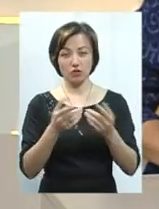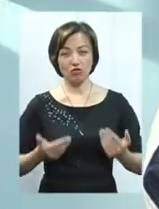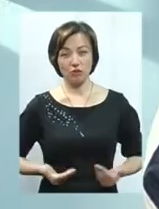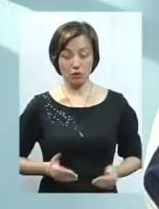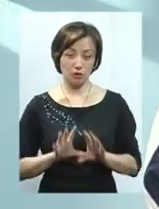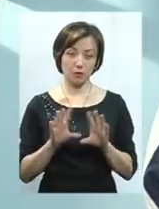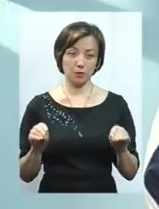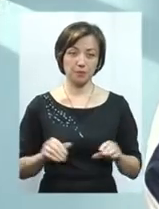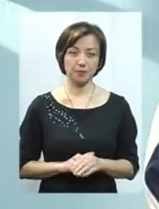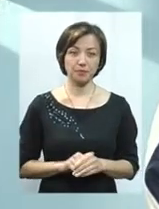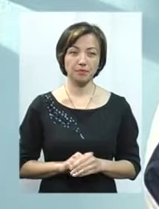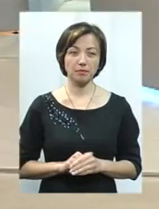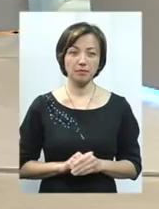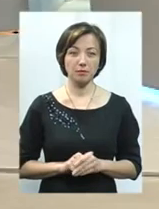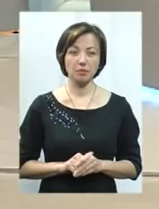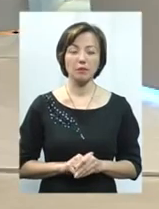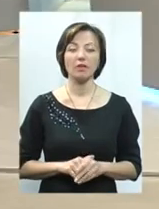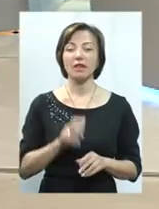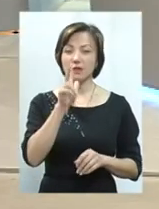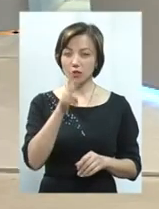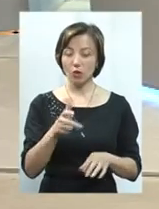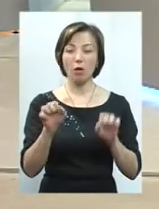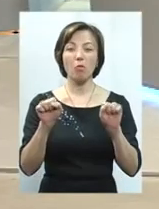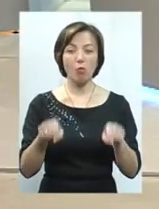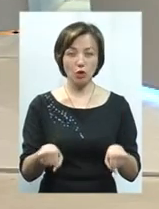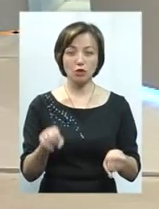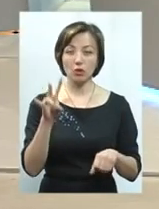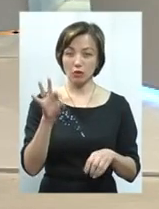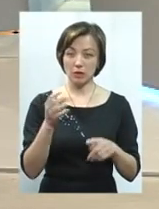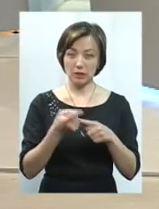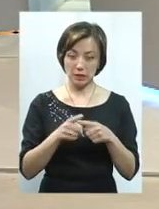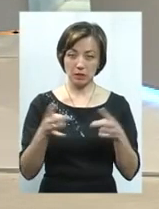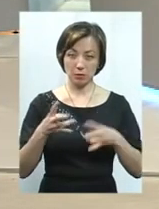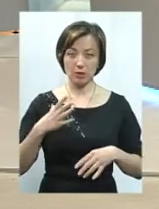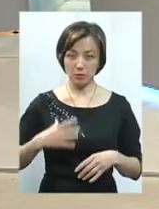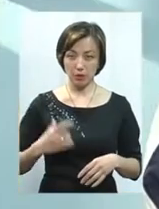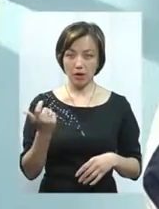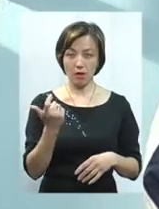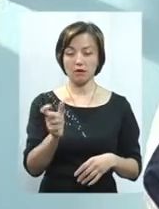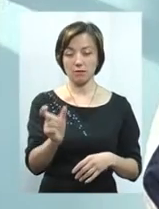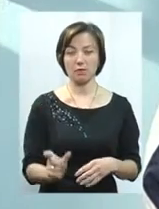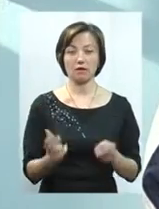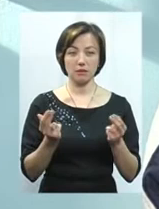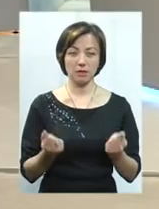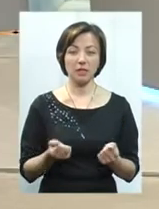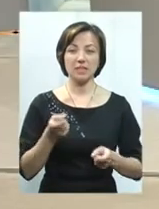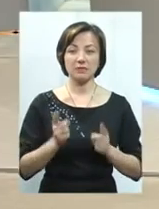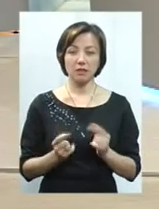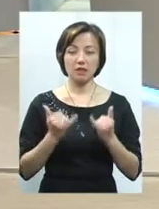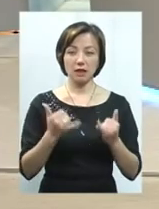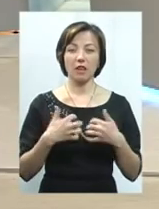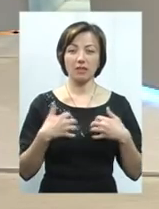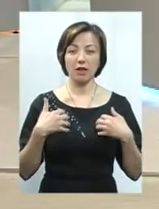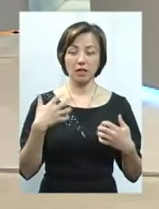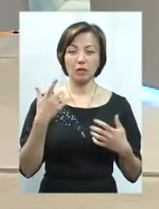все нормально. Тобто і в три роки можна, але це треба терпіння, да, хазяїв. Терпіння, да. Звісно, для тварини буде